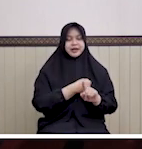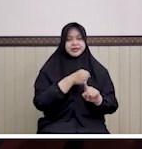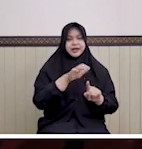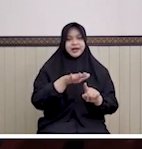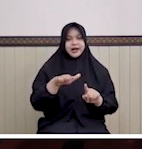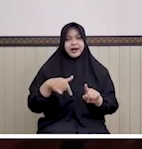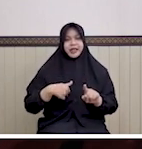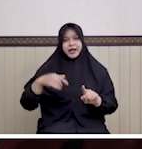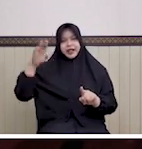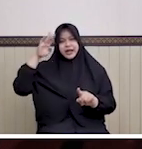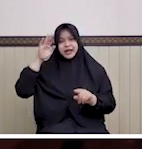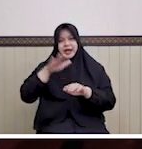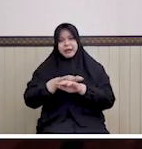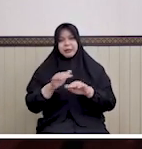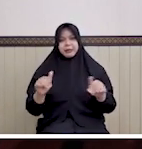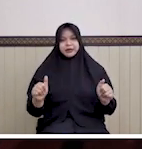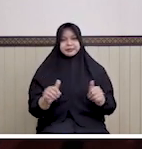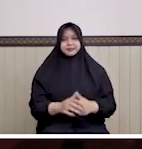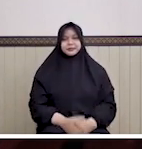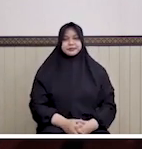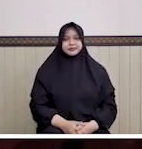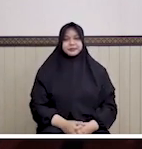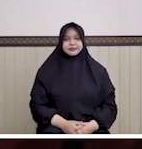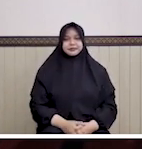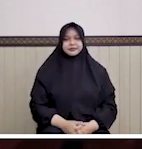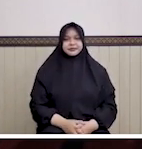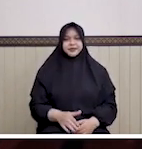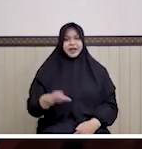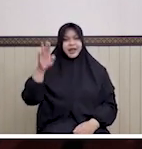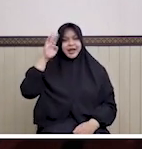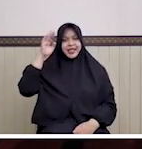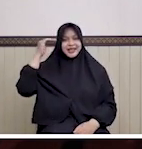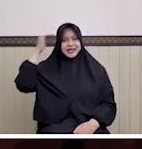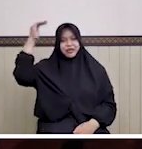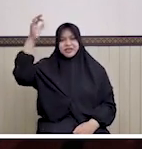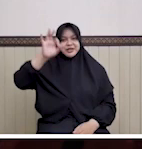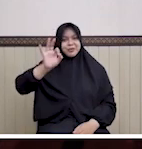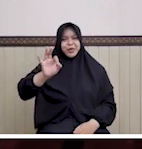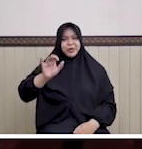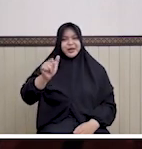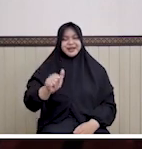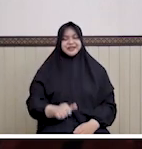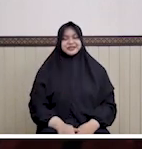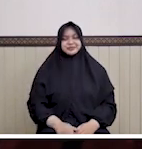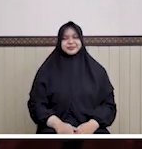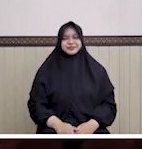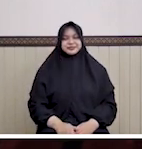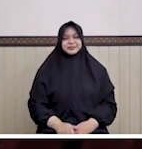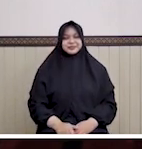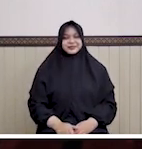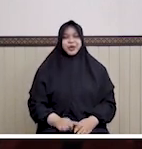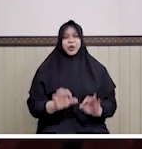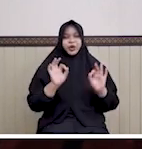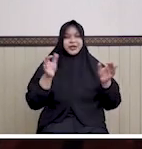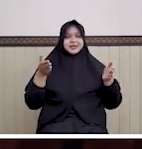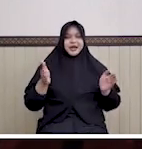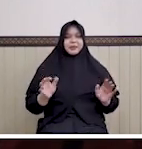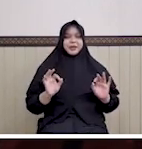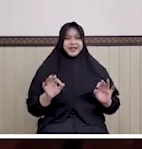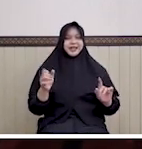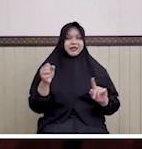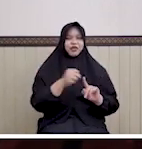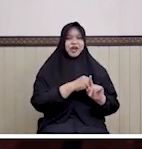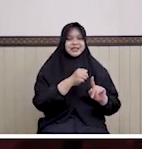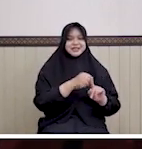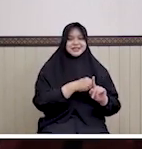anak laki-laki aman orang-orang lewat laki-laki dewasa belum Hahaha siap berarti nanti ini atau